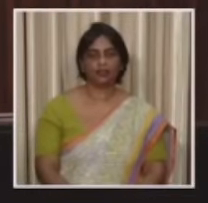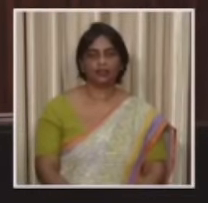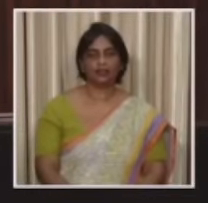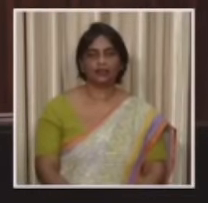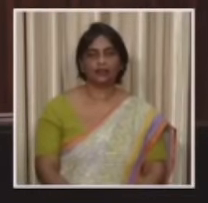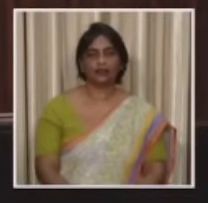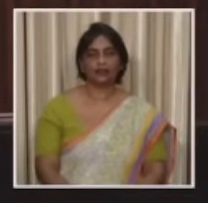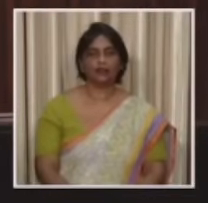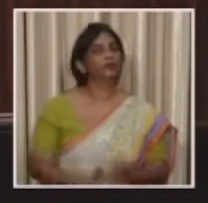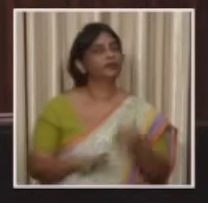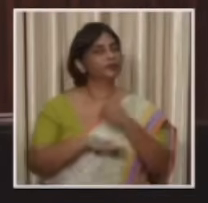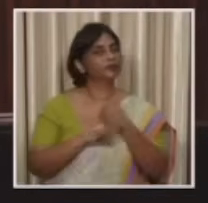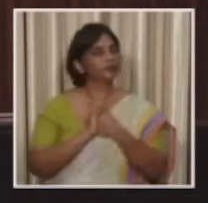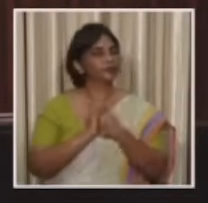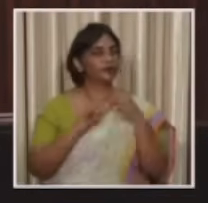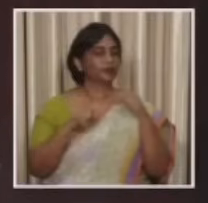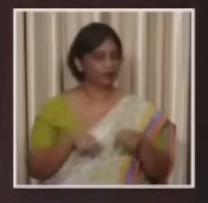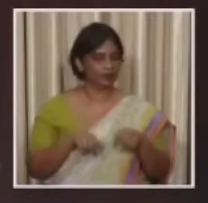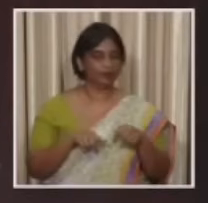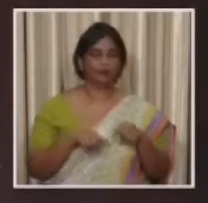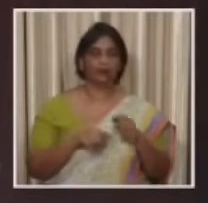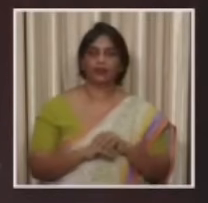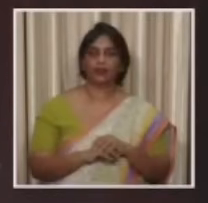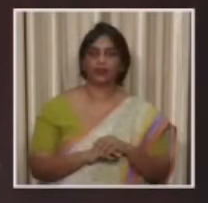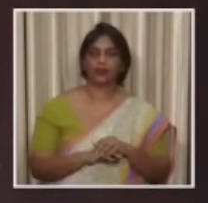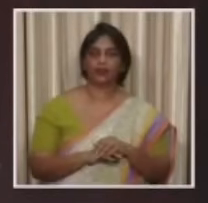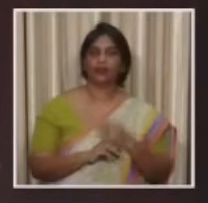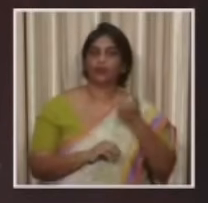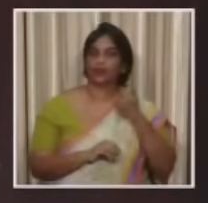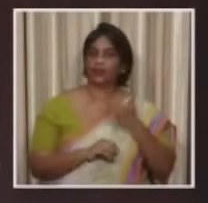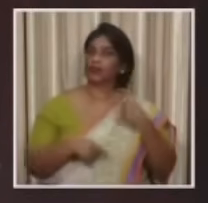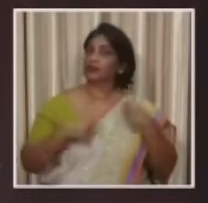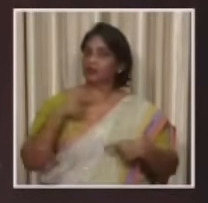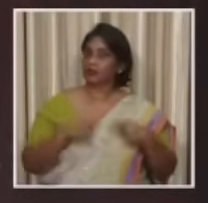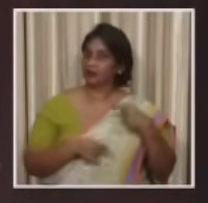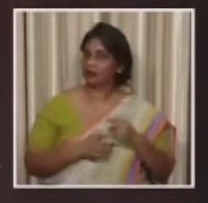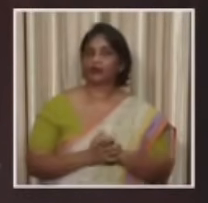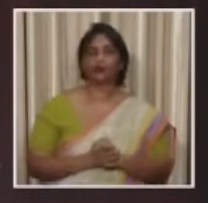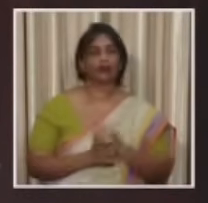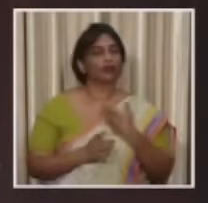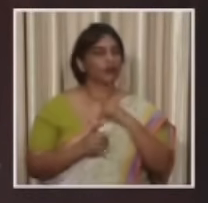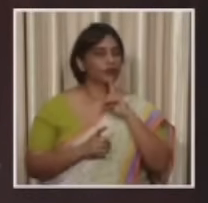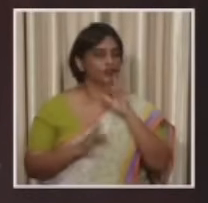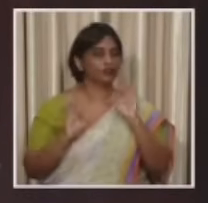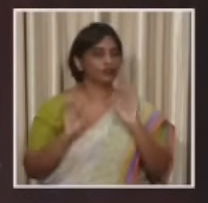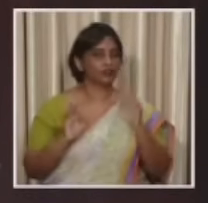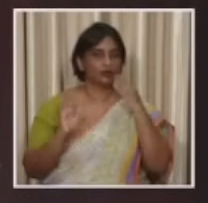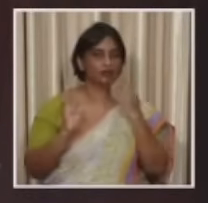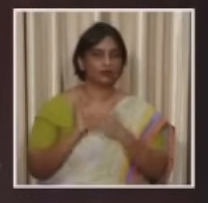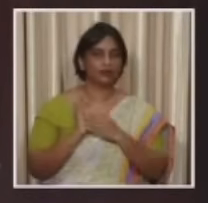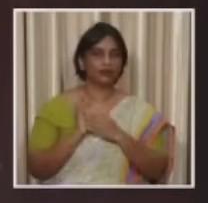මුලාසර මන්ත්‍රීතුමනි, විශේෂයෙන්ම අද මේ වැදගත් විවාදෙදී සූදානම් වෙන්නේ වෙන එකක්